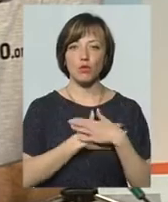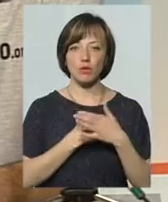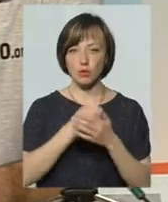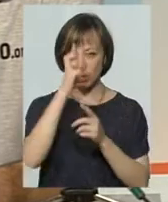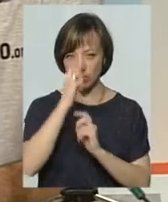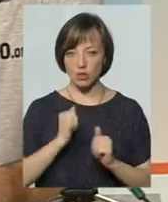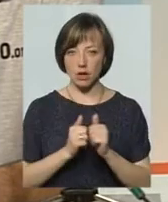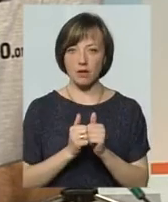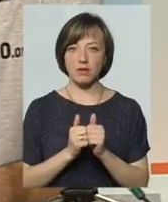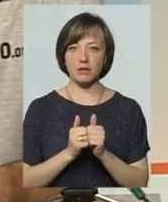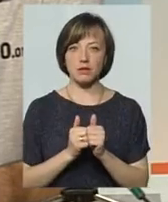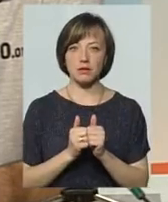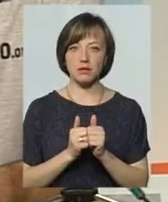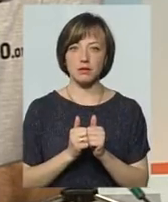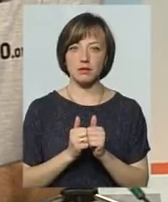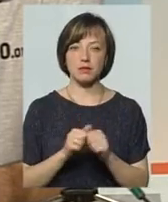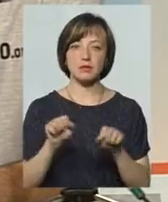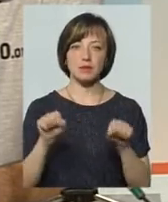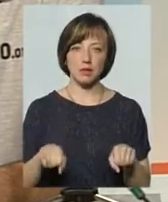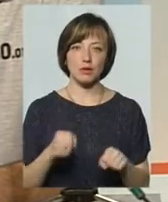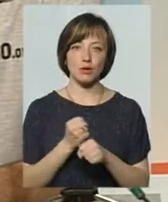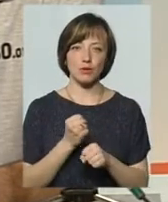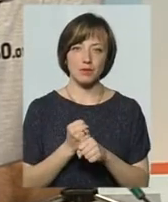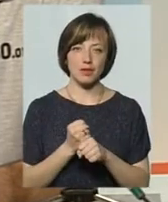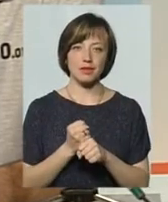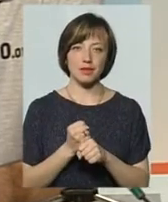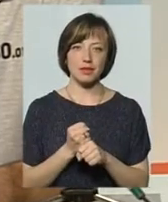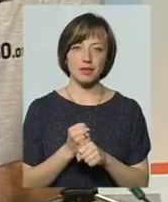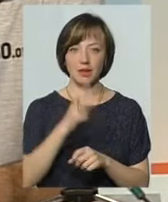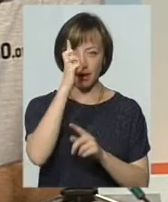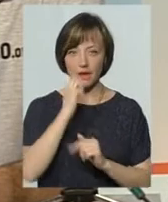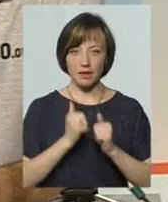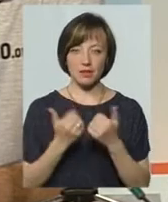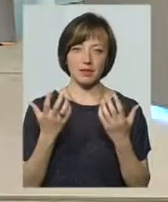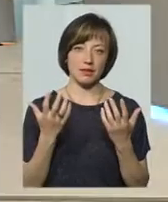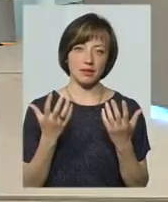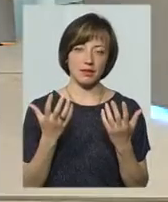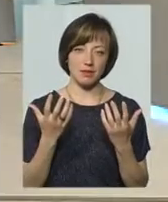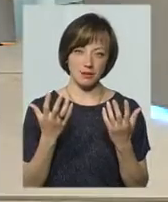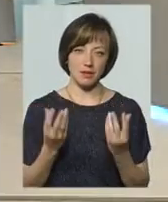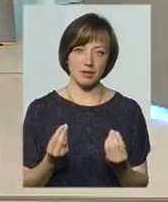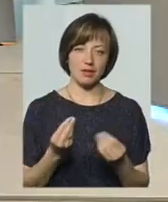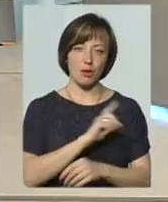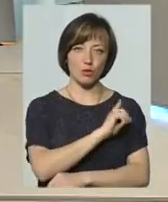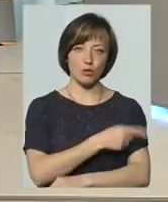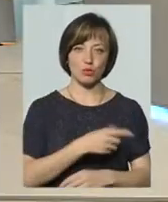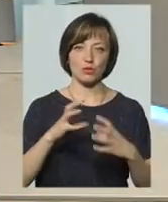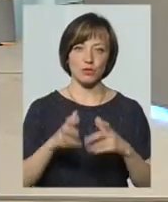держави, вона здатна робити те, що ця країна є на даний момент, напевно, найпотужнішою у